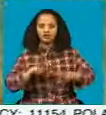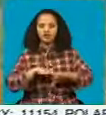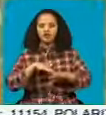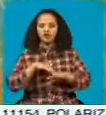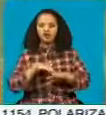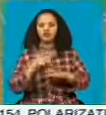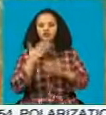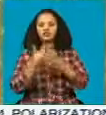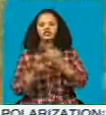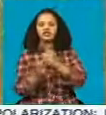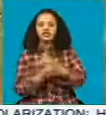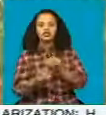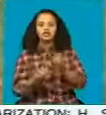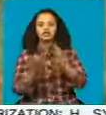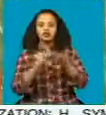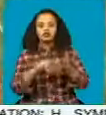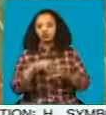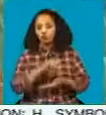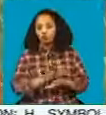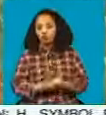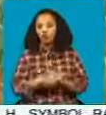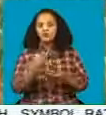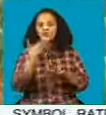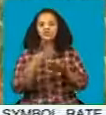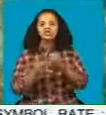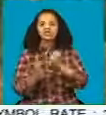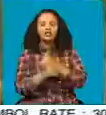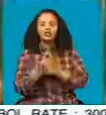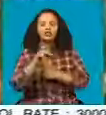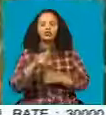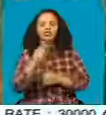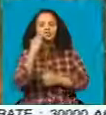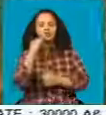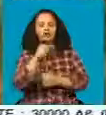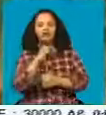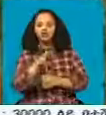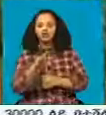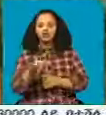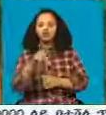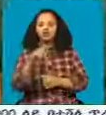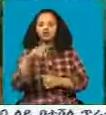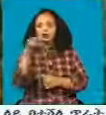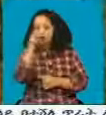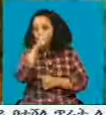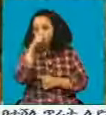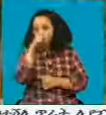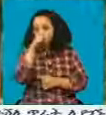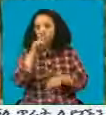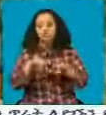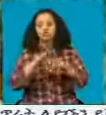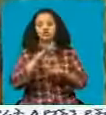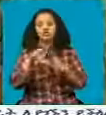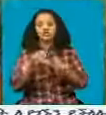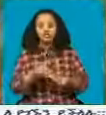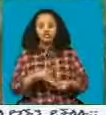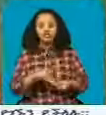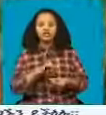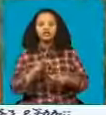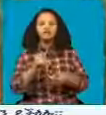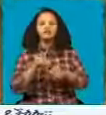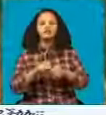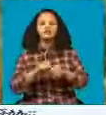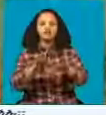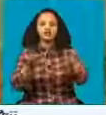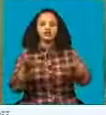ላይ ምርጥ ዘር እየተባዛ መሆኑን ጠቁመው ምርጥ ዘሩ ለደቡብ፣ ለሲዳማ እንዲሁም ለደቡብ ምዕራብ ኢትዮጵያ ህዝቦች ክልል እንደሚሰራጭ